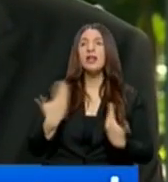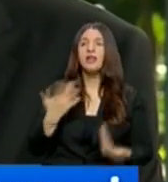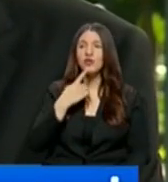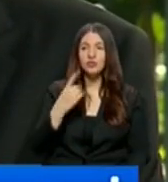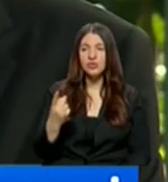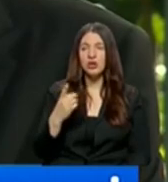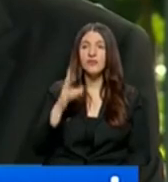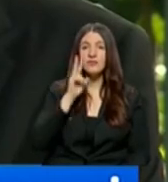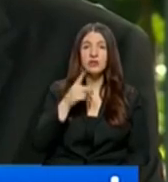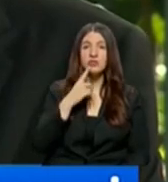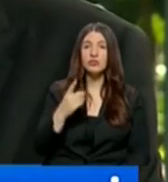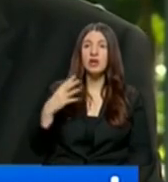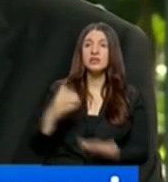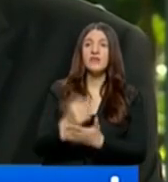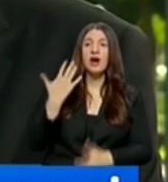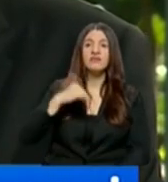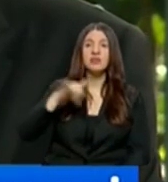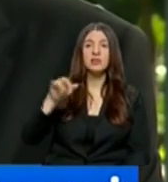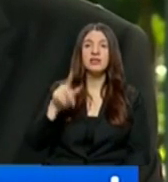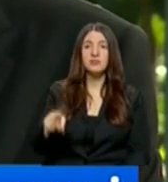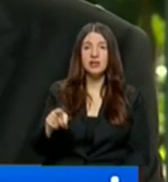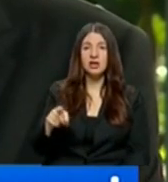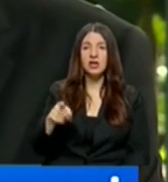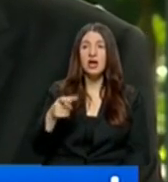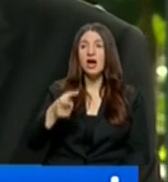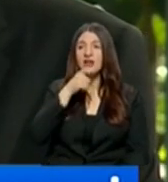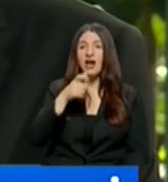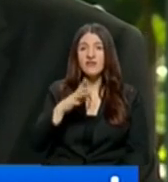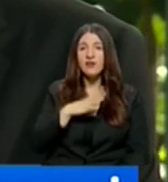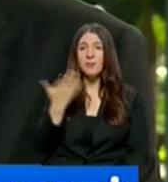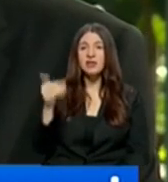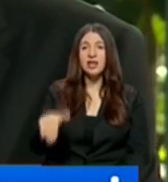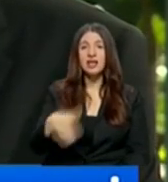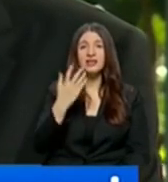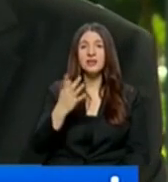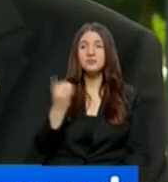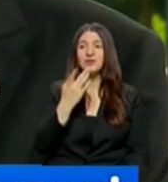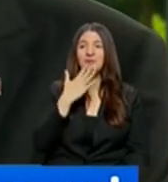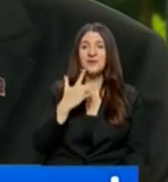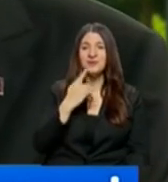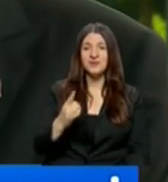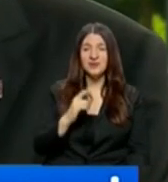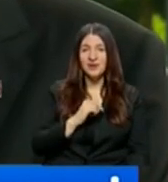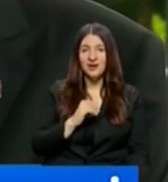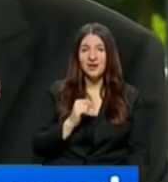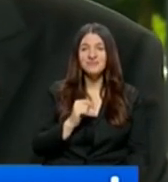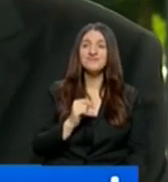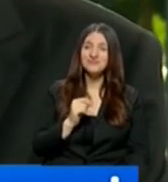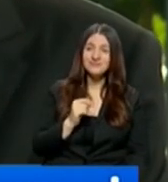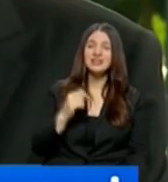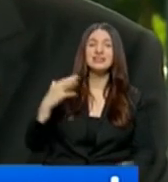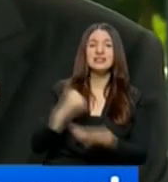diyorlar? Valla diyorlar Zafer Havaalanı gibi. Kahve var ama ne gelen var ne giden var. Şimdi